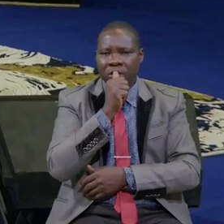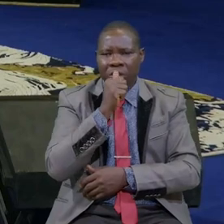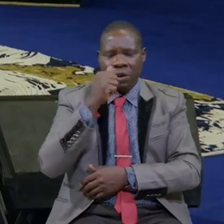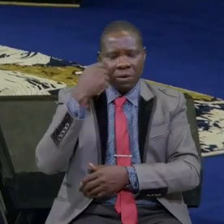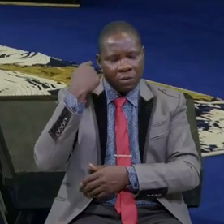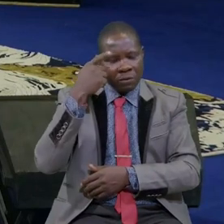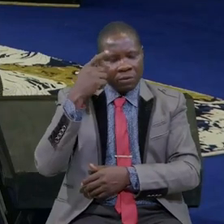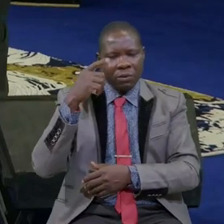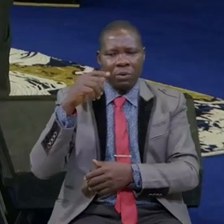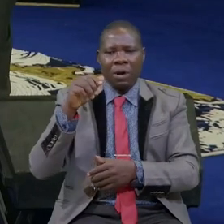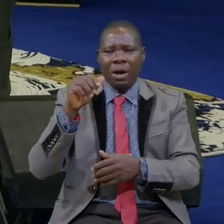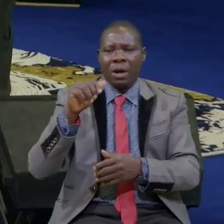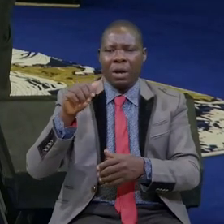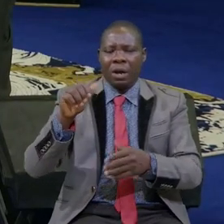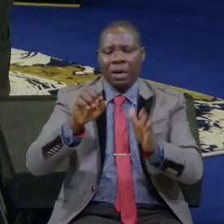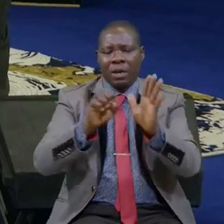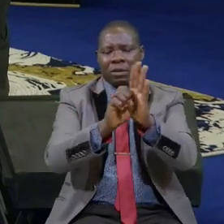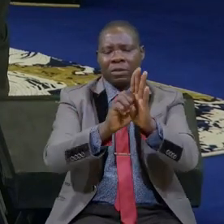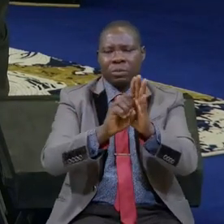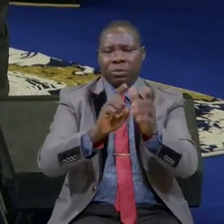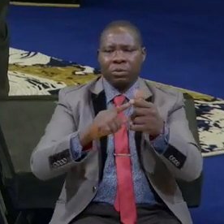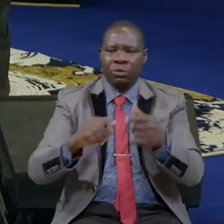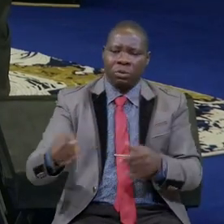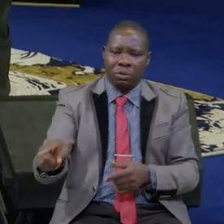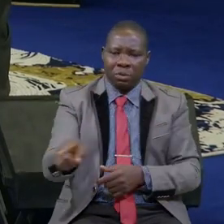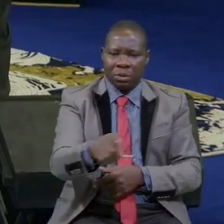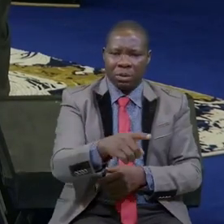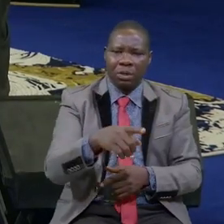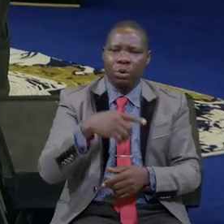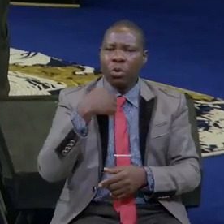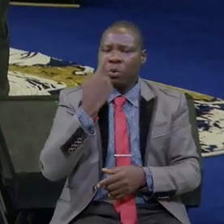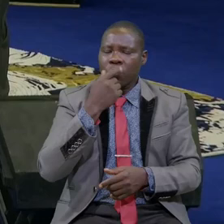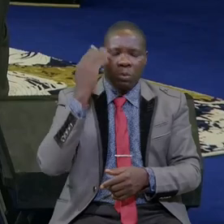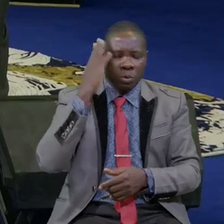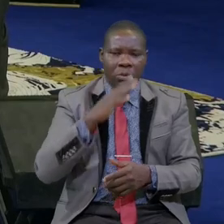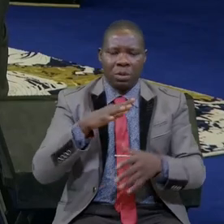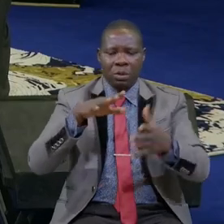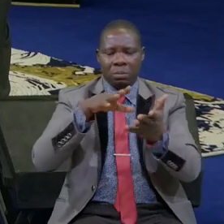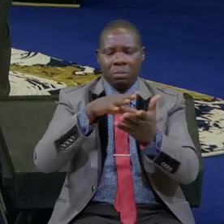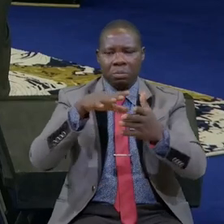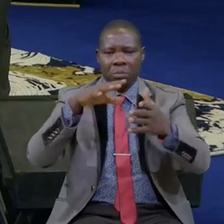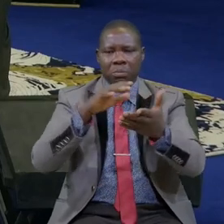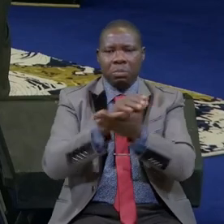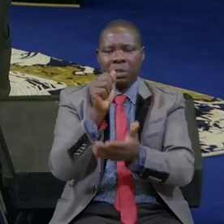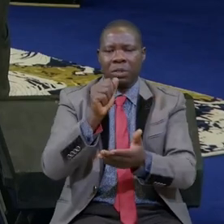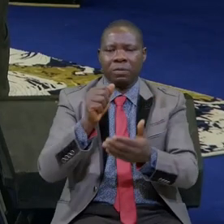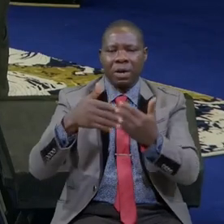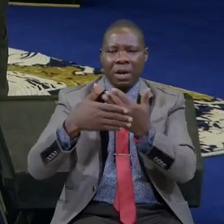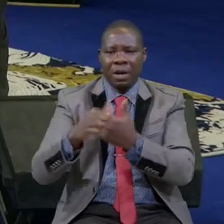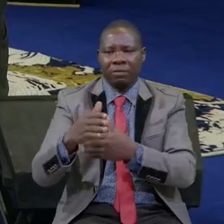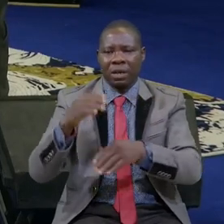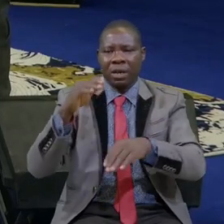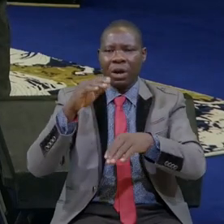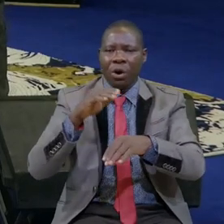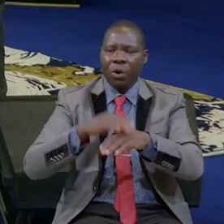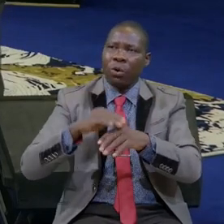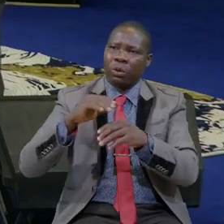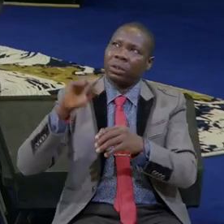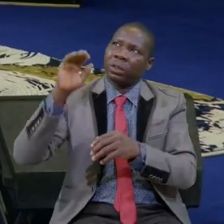Paul, pour que je servisse d'exemple à ceux qui croiraient en lui pour la